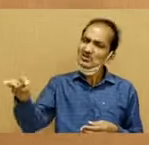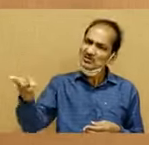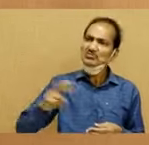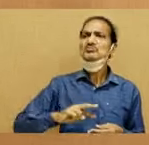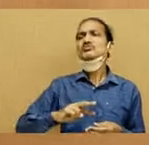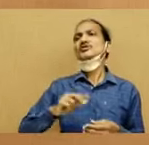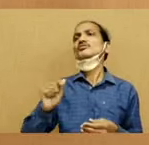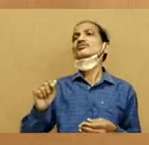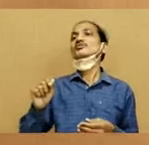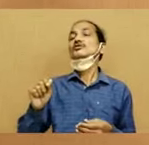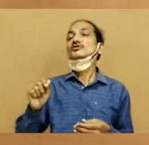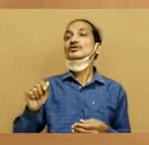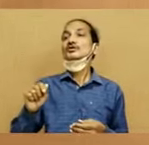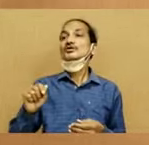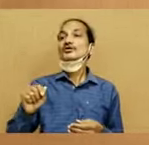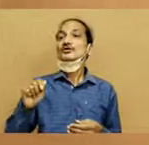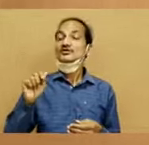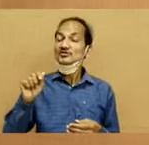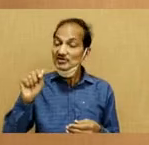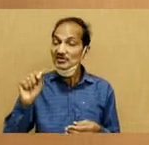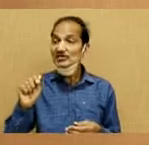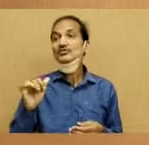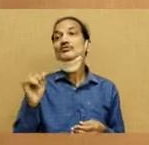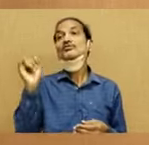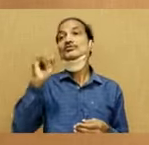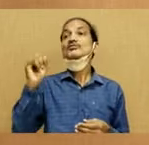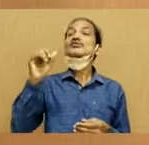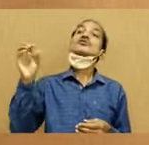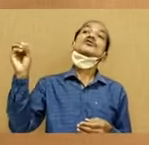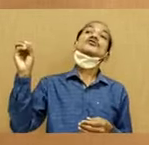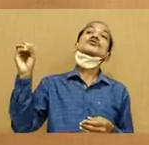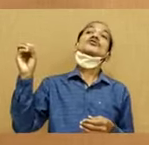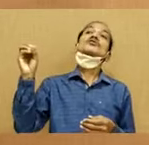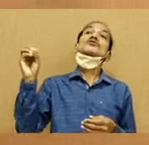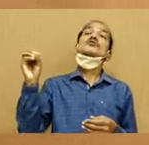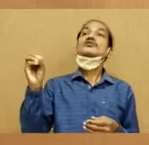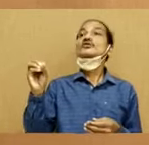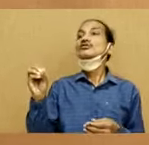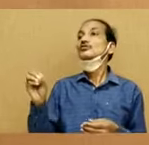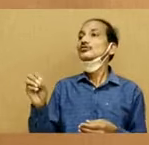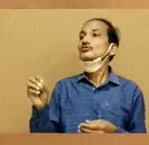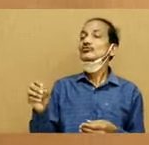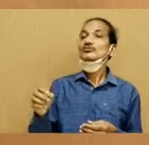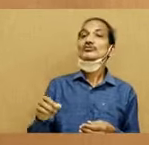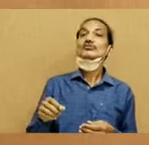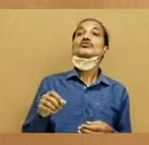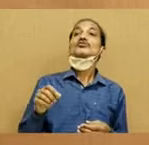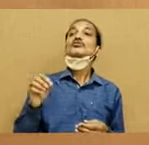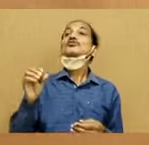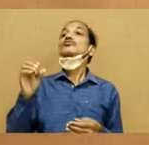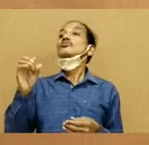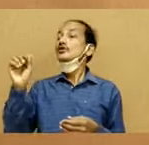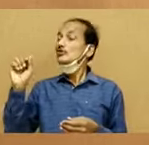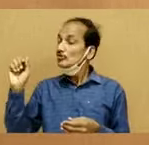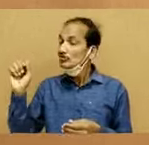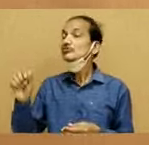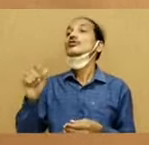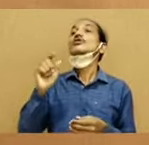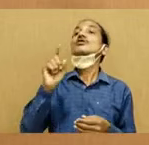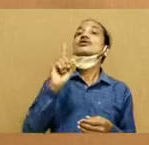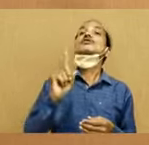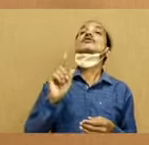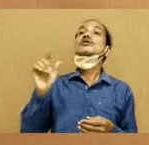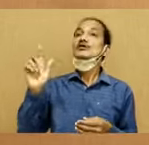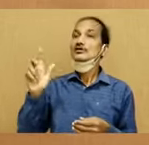ଯେହେତୁ 60ରୁ 18 ଜଣ ଆରୋଗ୍ୟ ହୋଇସାରିଲେଣି ଏଇଟା ଗୋଟେ ଆମ ପାଇଁ ବିରାଟ ବଡ଼ ସନ୍ତୋଷର ଜିନିଷ।